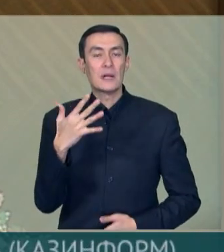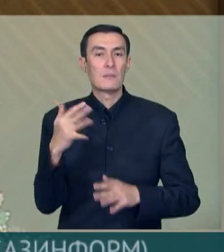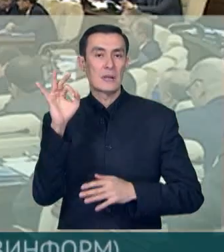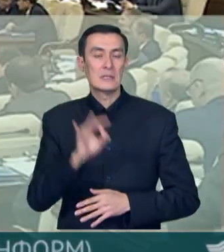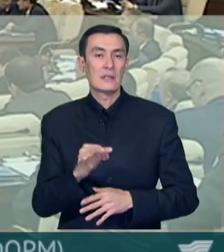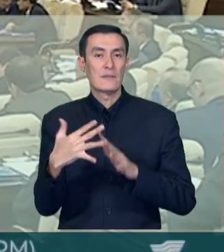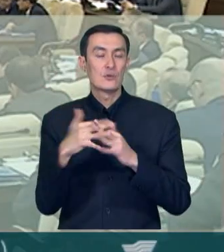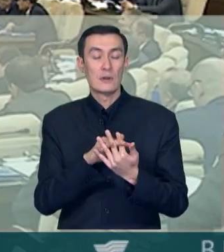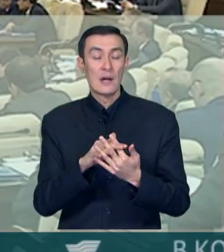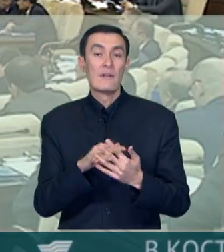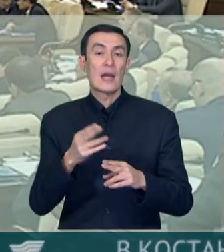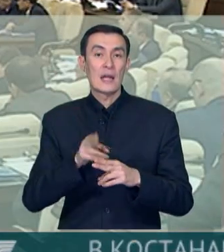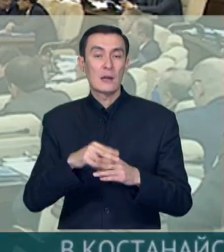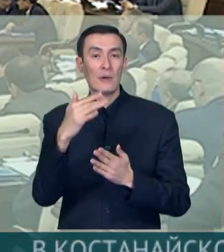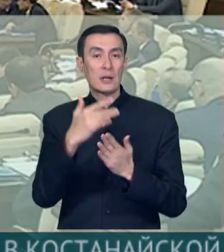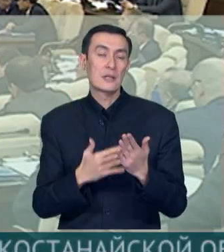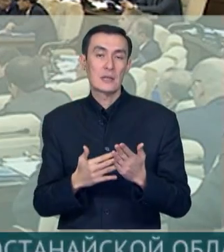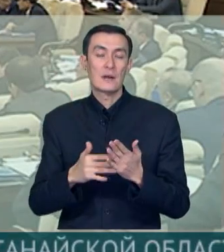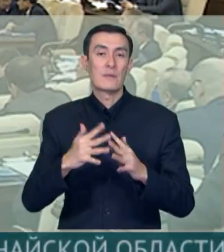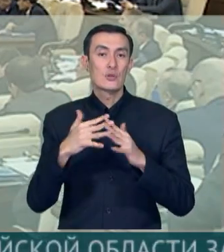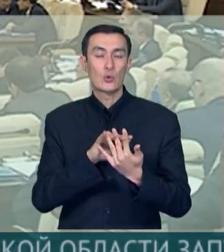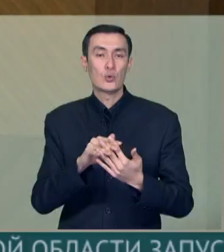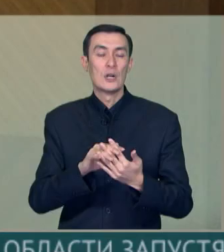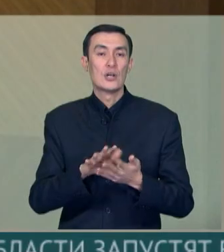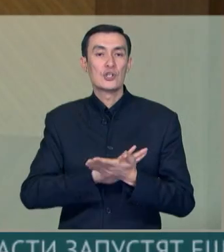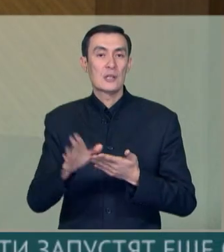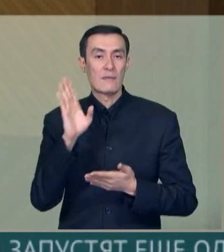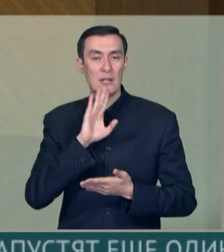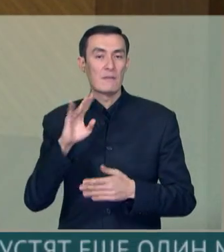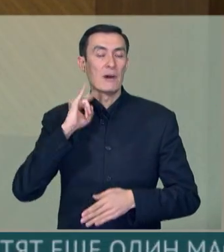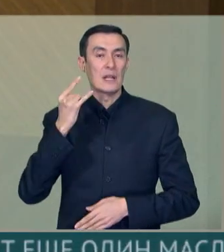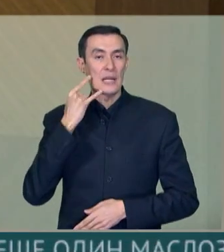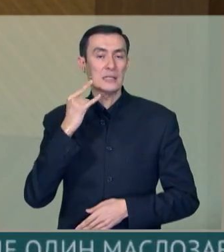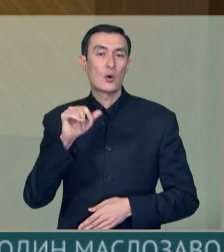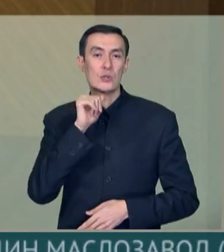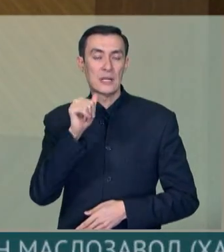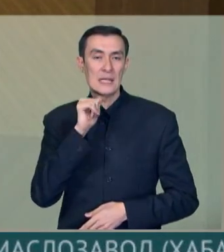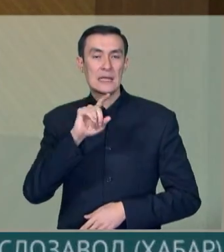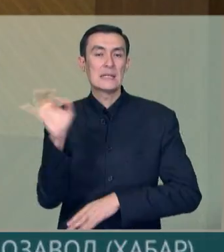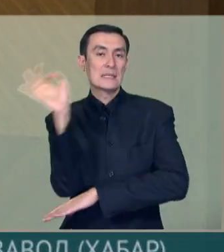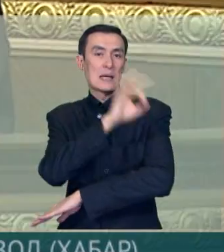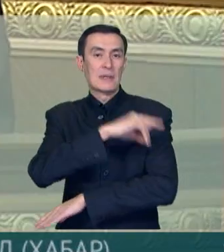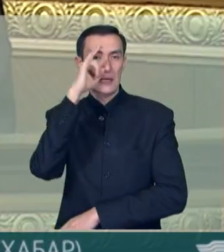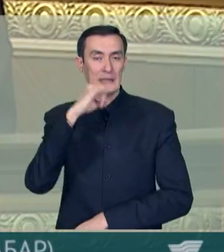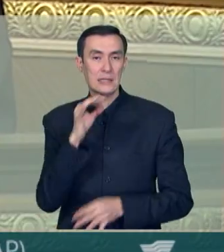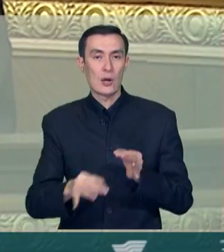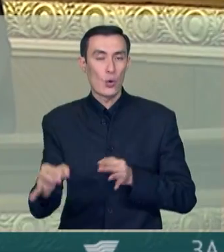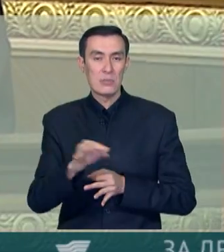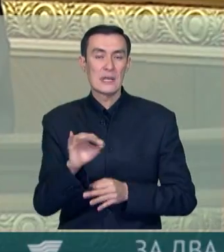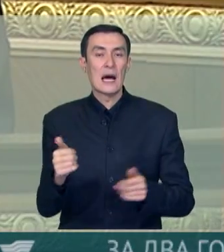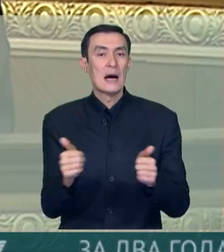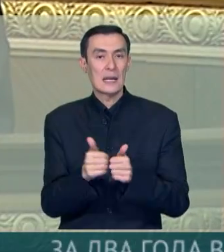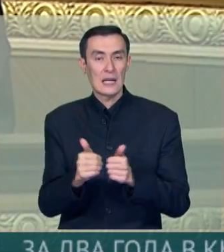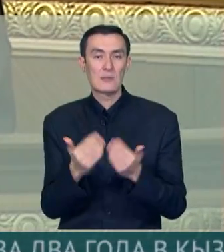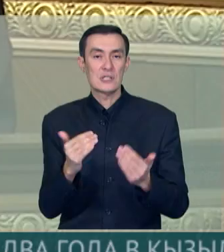страны. В антирейтинге доступа сел к централизованному водоснабжению Павлодарская, Костанайская и Западно-Казахстанская области. Ну а рядом со